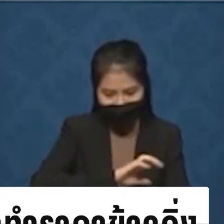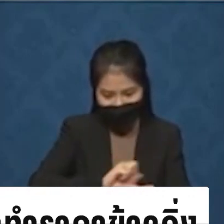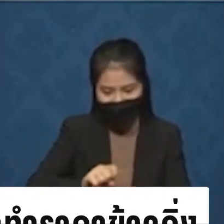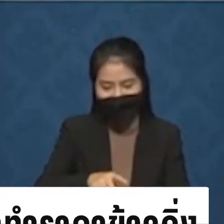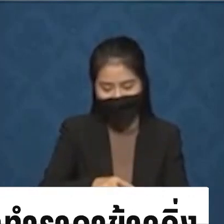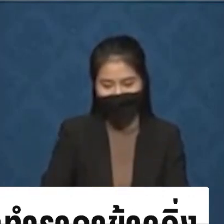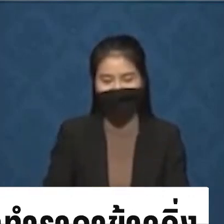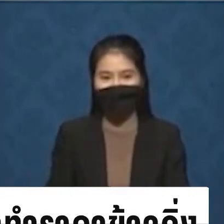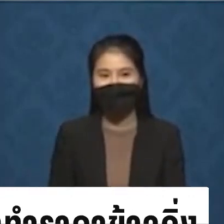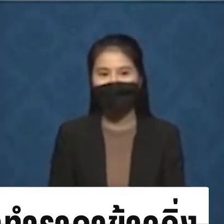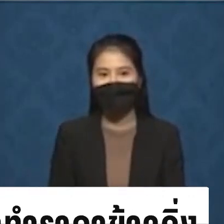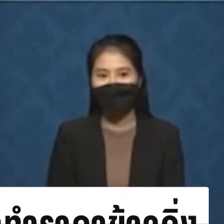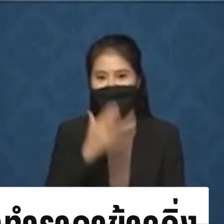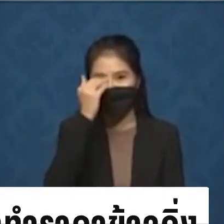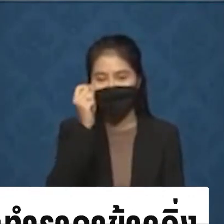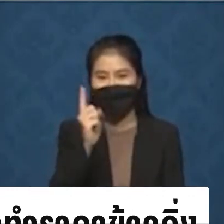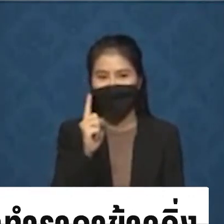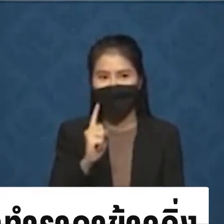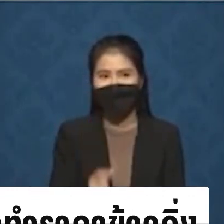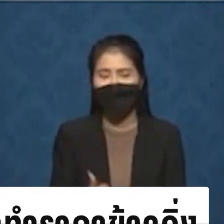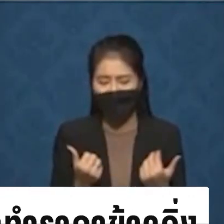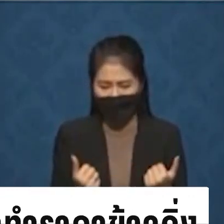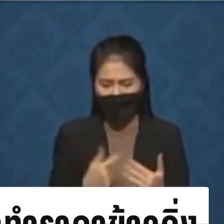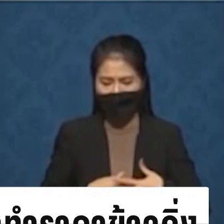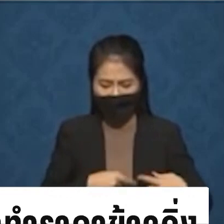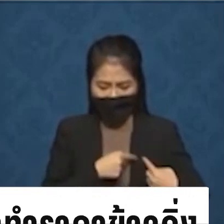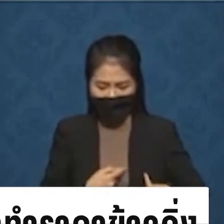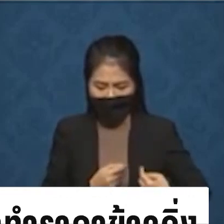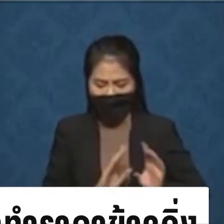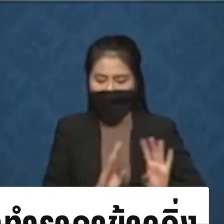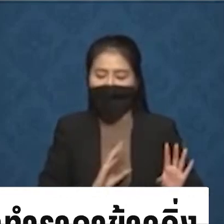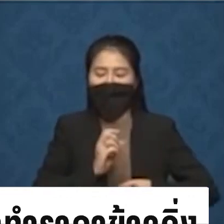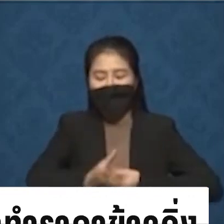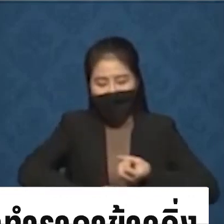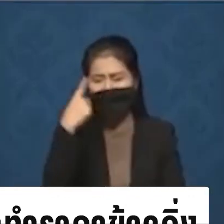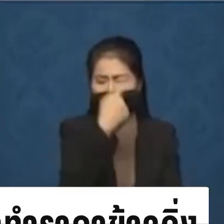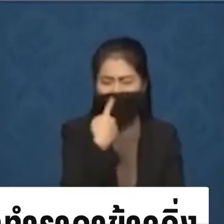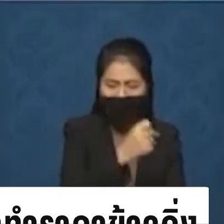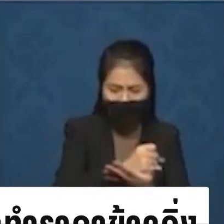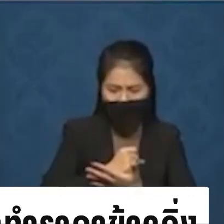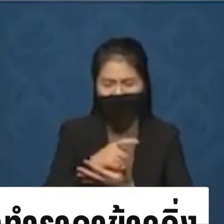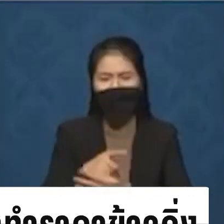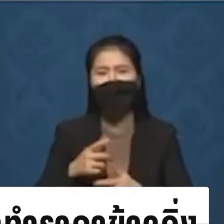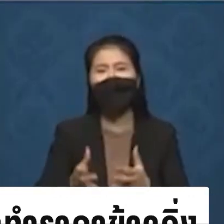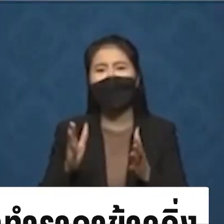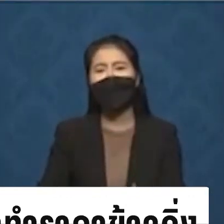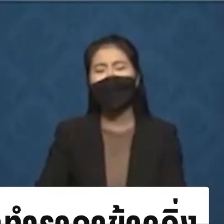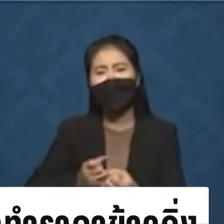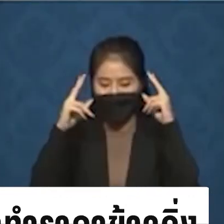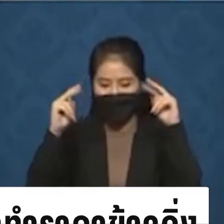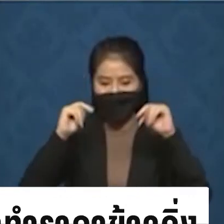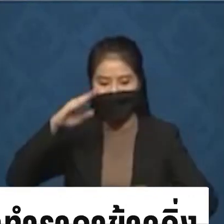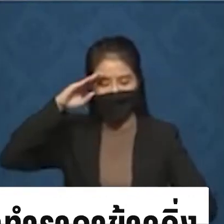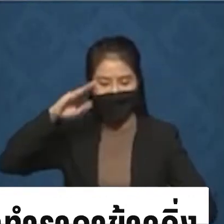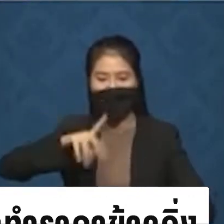อาดนะคะเพราะว่าสภาก็ต้องเลอะเทอะนะคะและในวันเดียวกันส.ส.เชียงรายหว่านข้าวกลางสภาที่หน้าศ